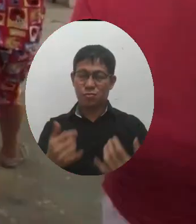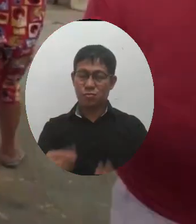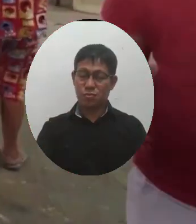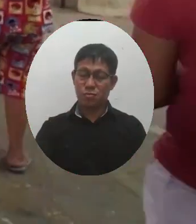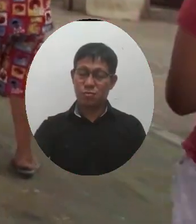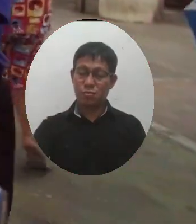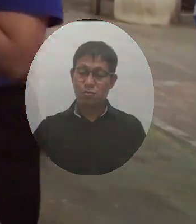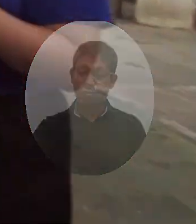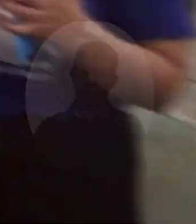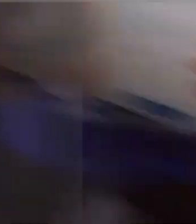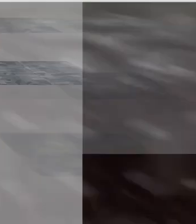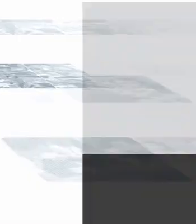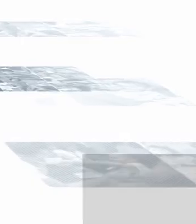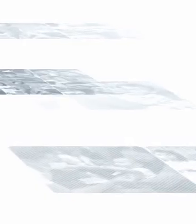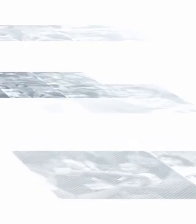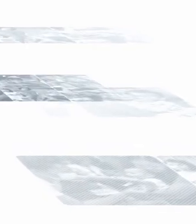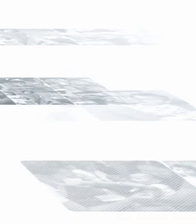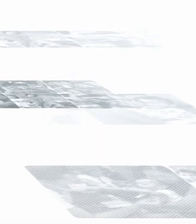Kapwa Ko Mahal Ko.